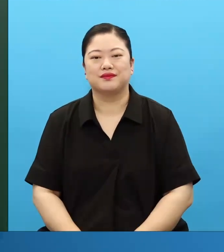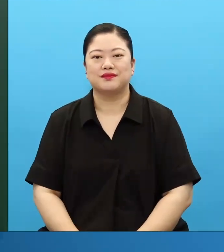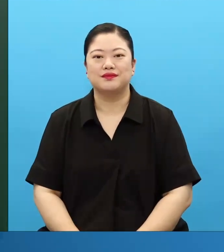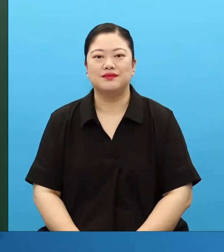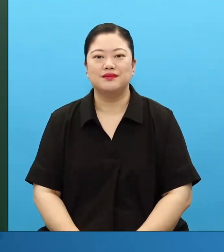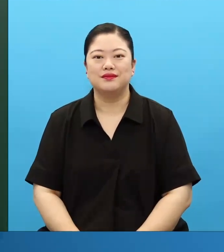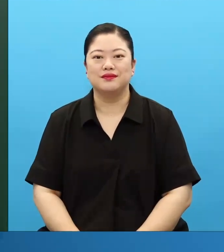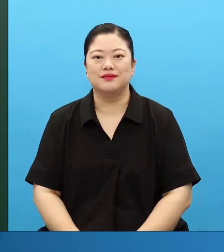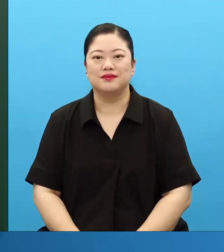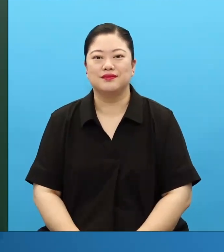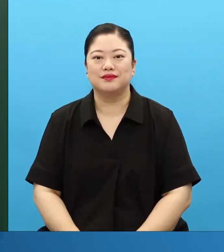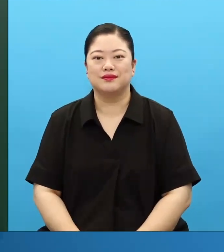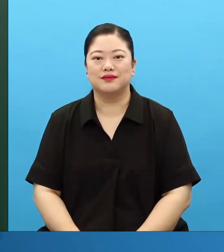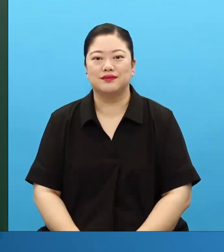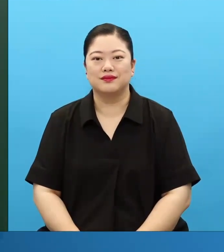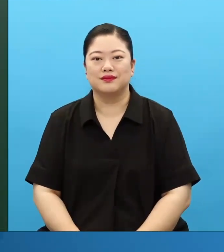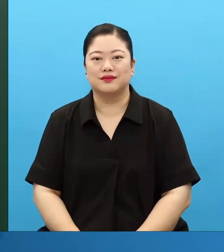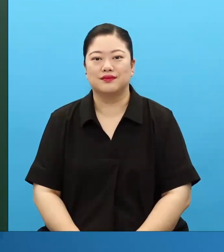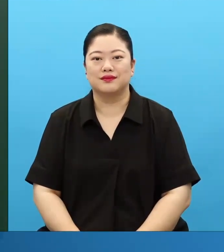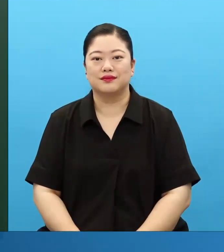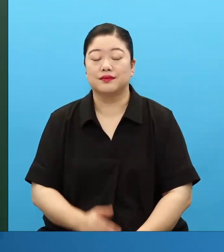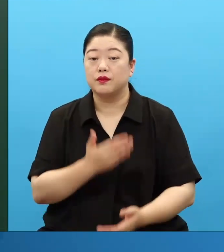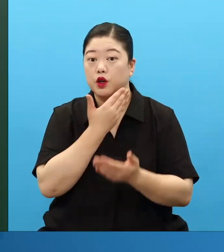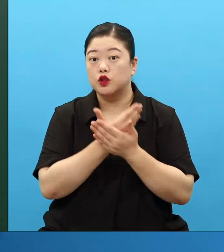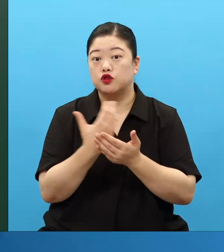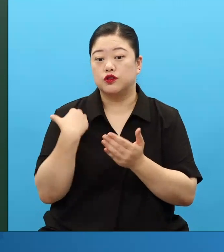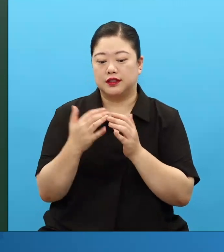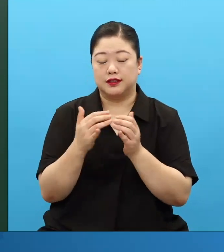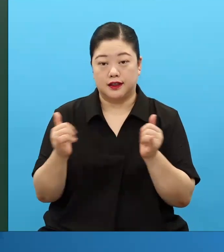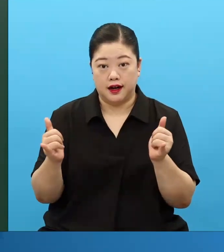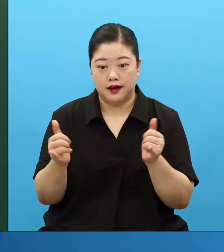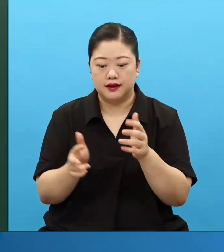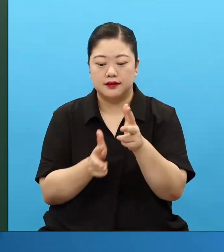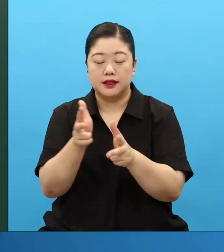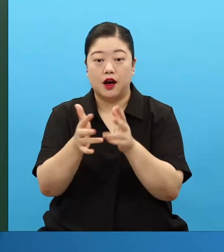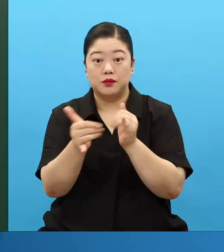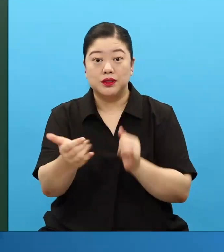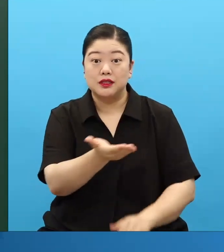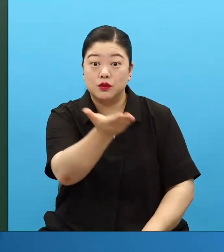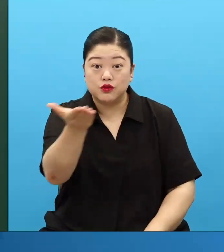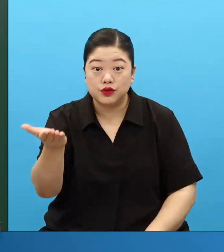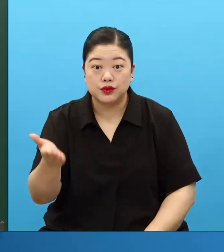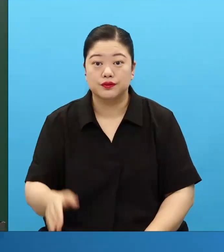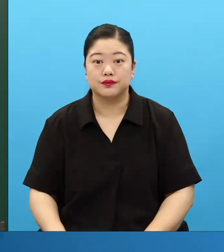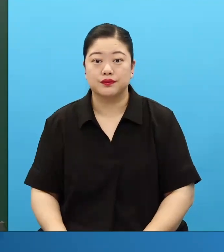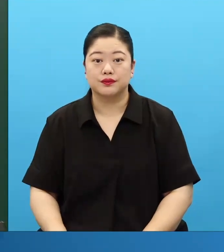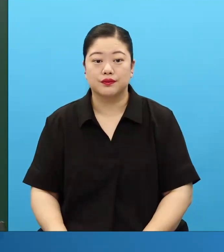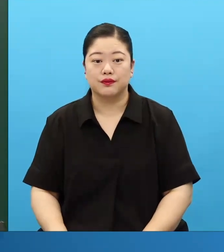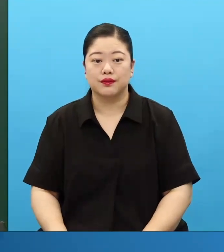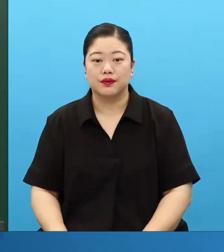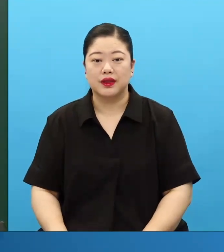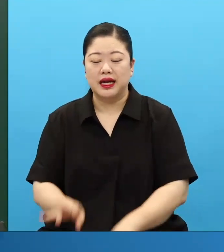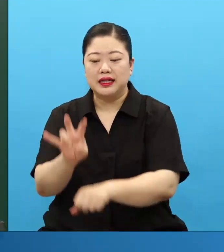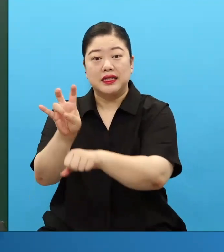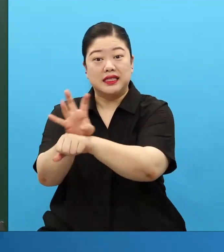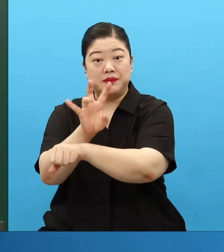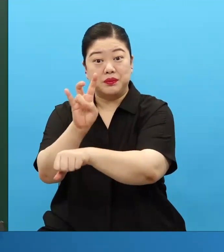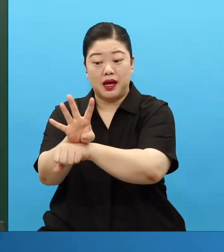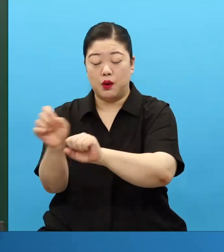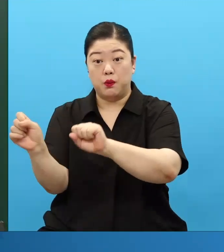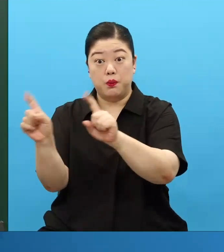그때부터 정말 제일로 내게 먼저 내 생이 바뀌어버린 And 거예요. from that point on, in my life, my entire life began to 이 change. 웬일입니까?